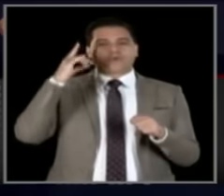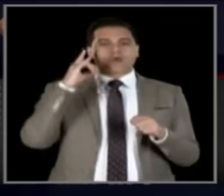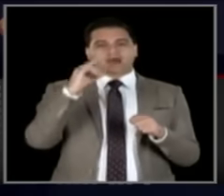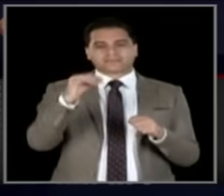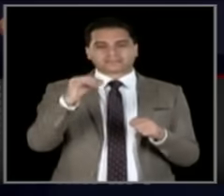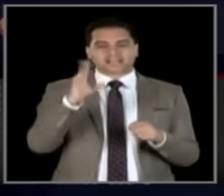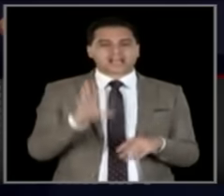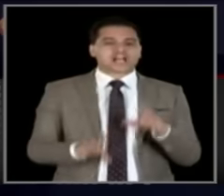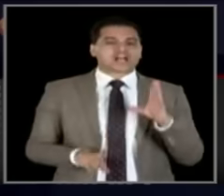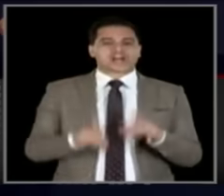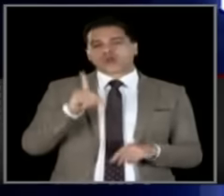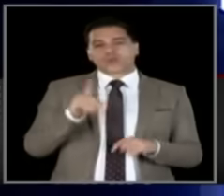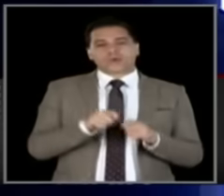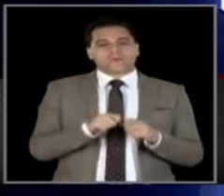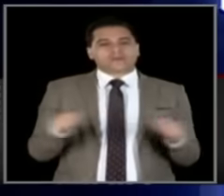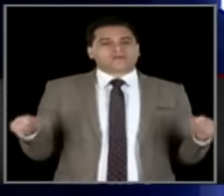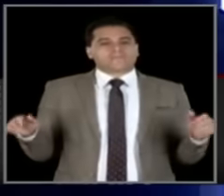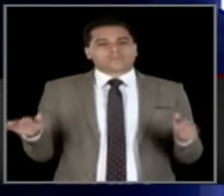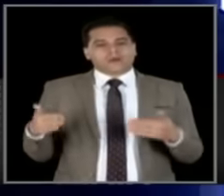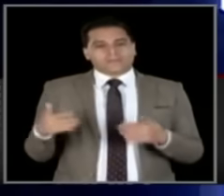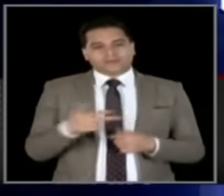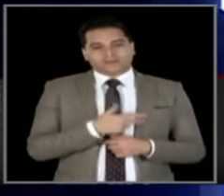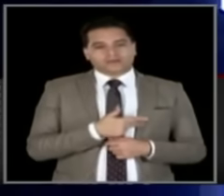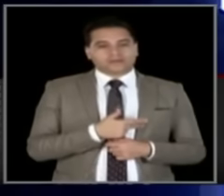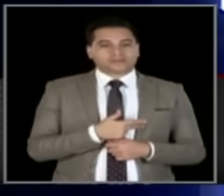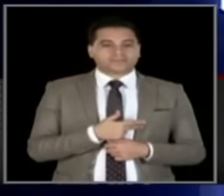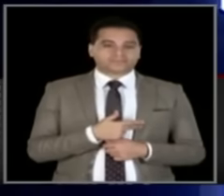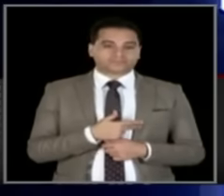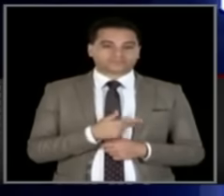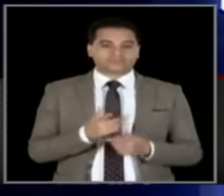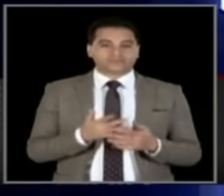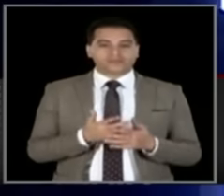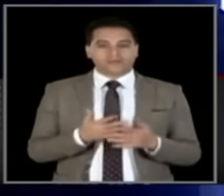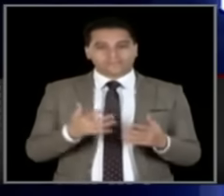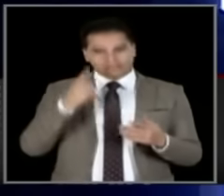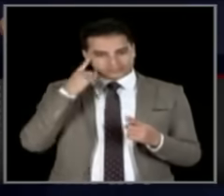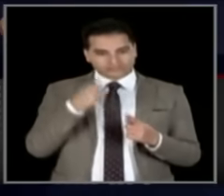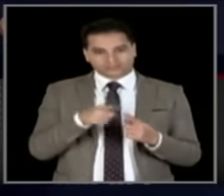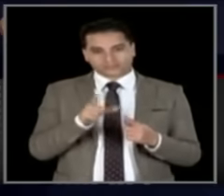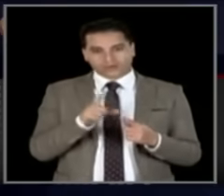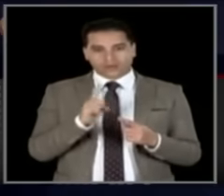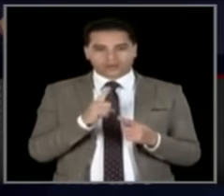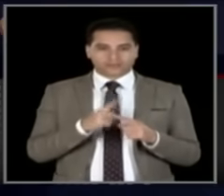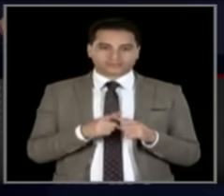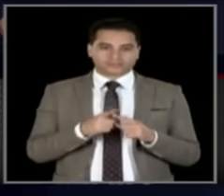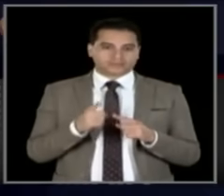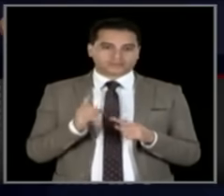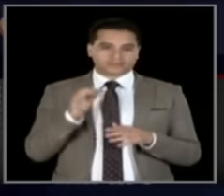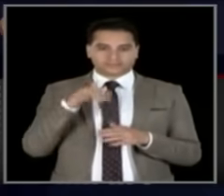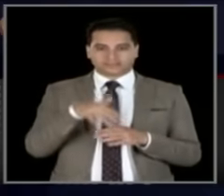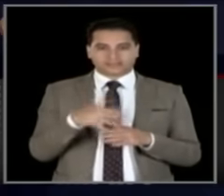8157 كيلومتر مربع. بحيرة نيكاراجوا هي أكبر واحدة، أنا معرفش عذبة ولا ملحة. بيصب فيها أكتر